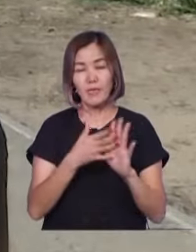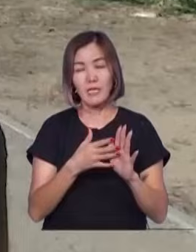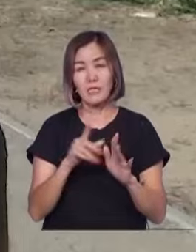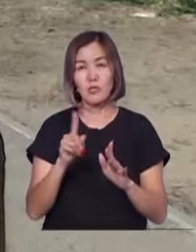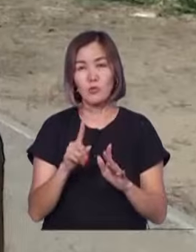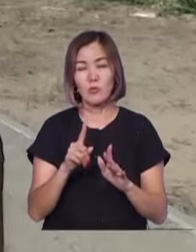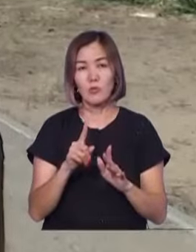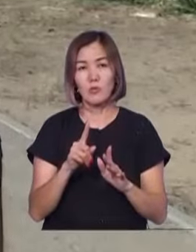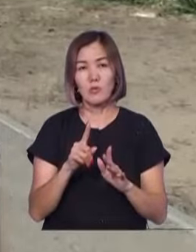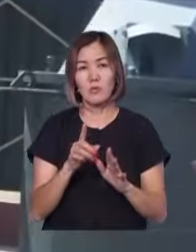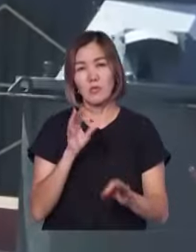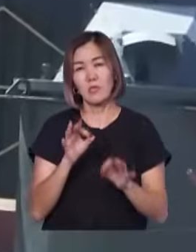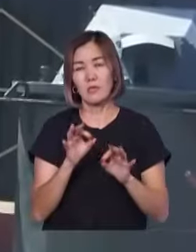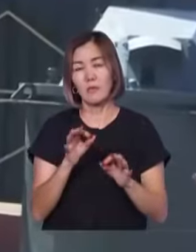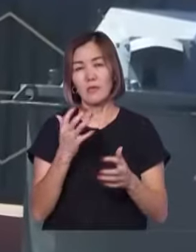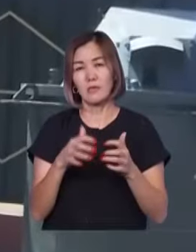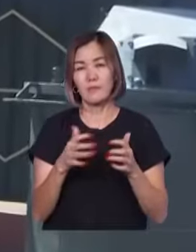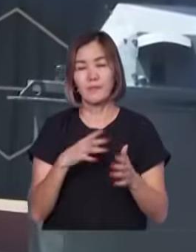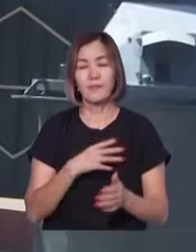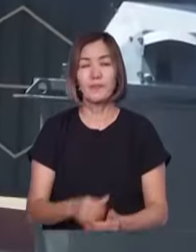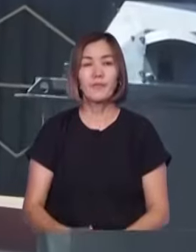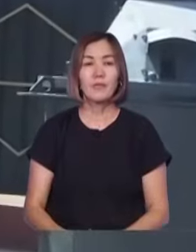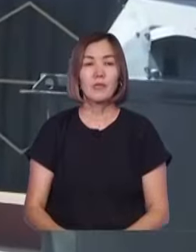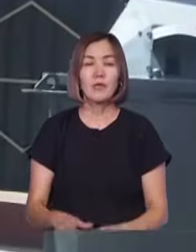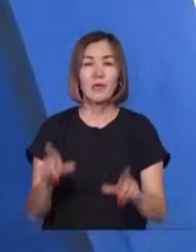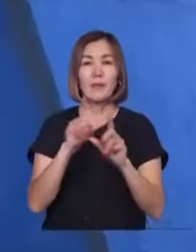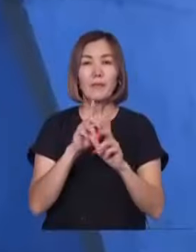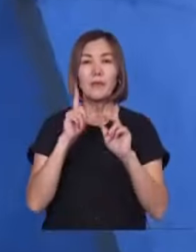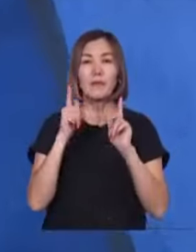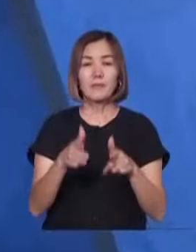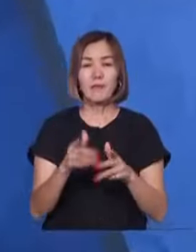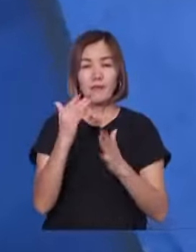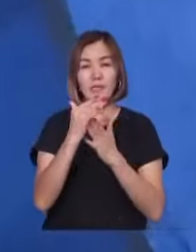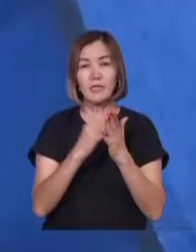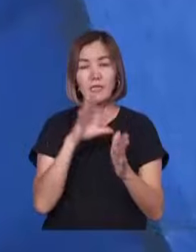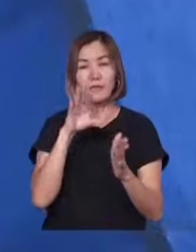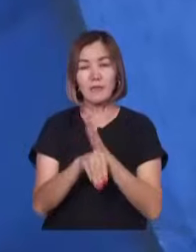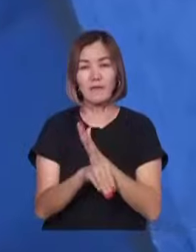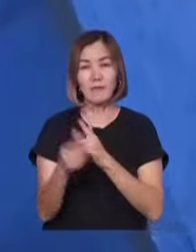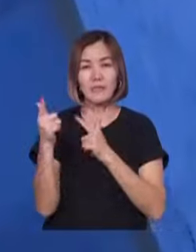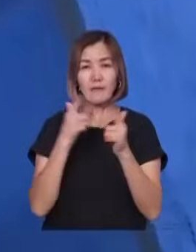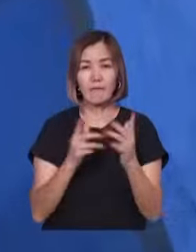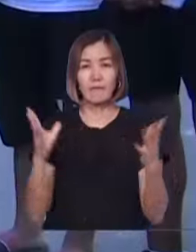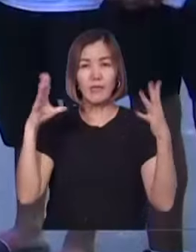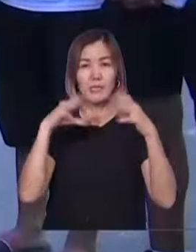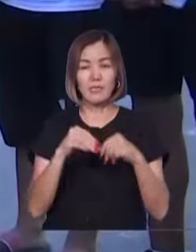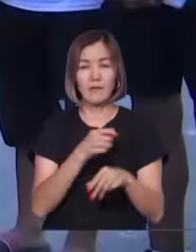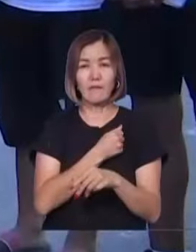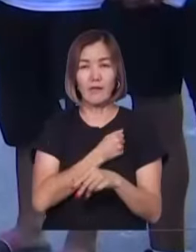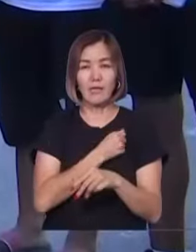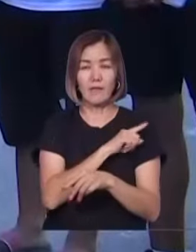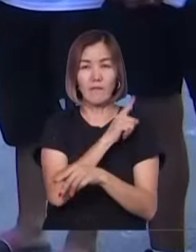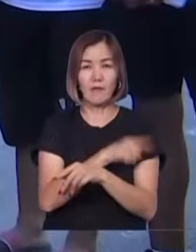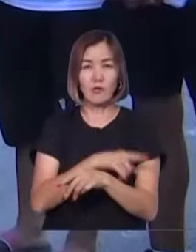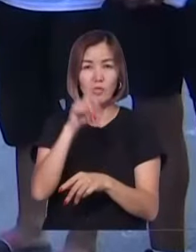в принципе неплохо В принципе неплохо Да поскольку ВУЗ включён в перечень учебных заведений совместной подготовки военных кадров для Вооружённых